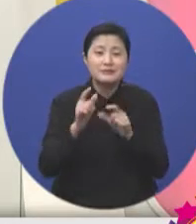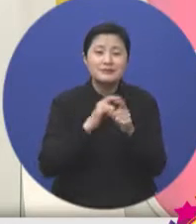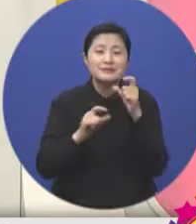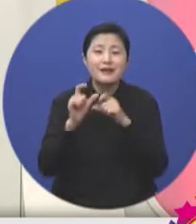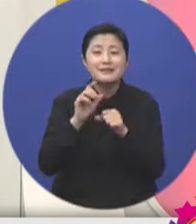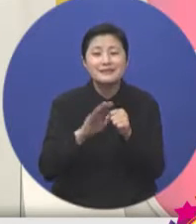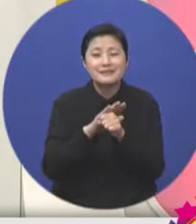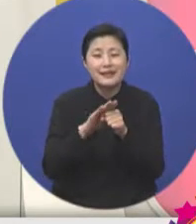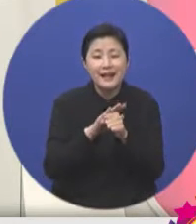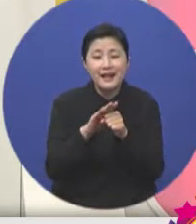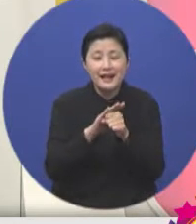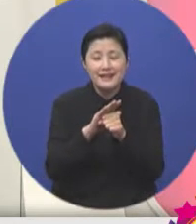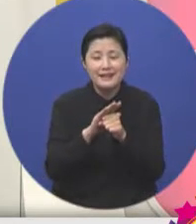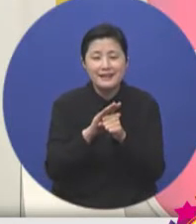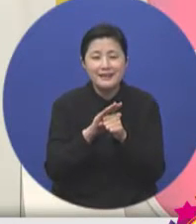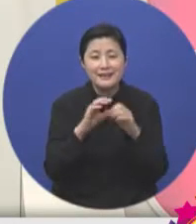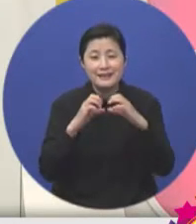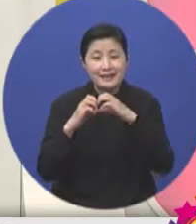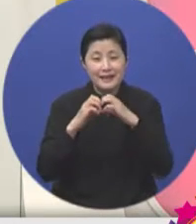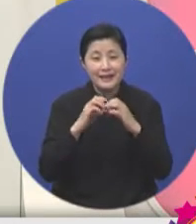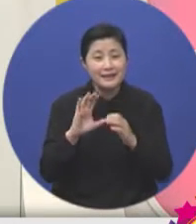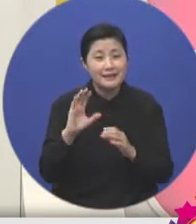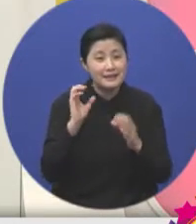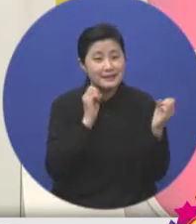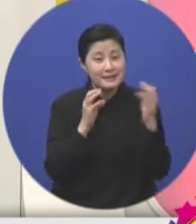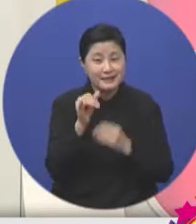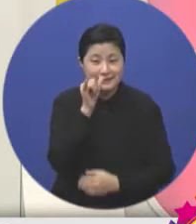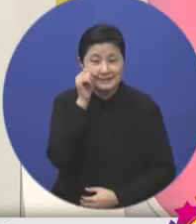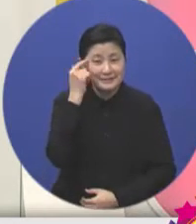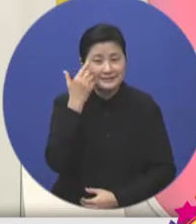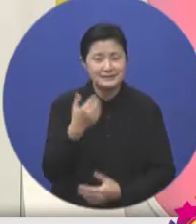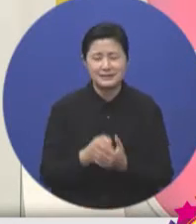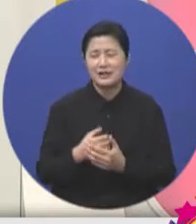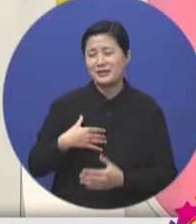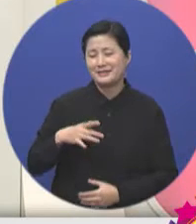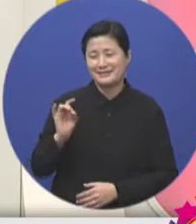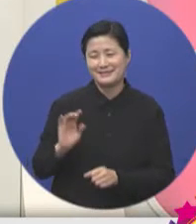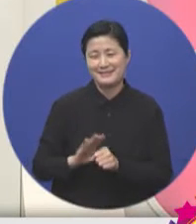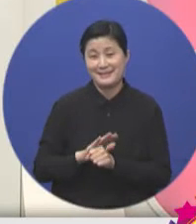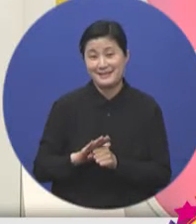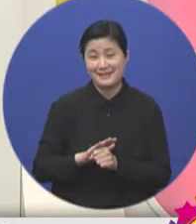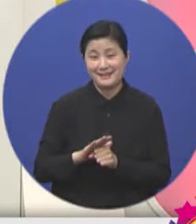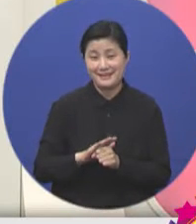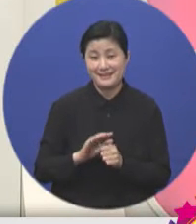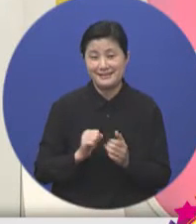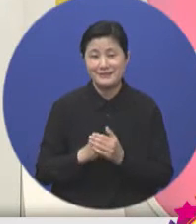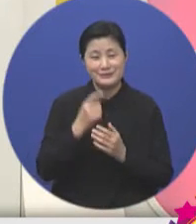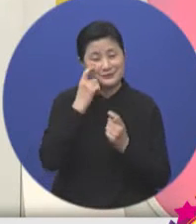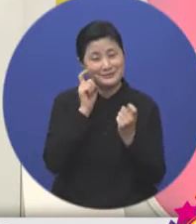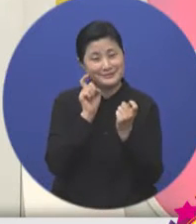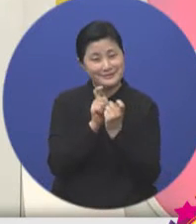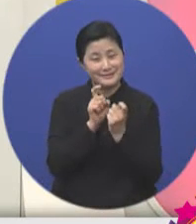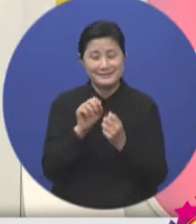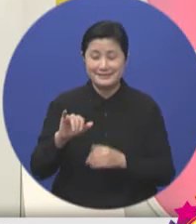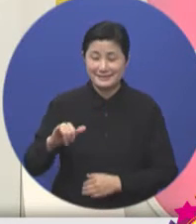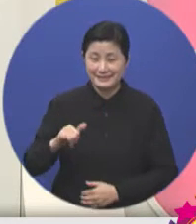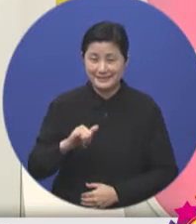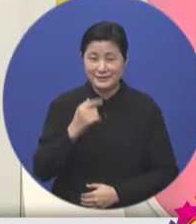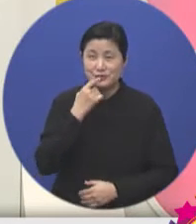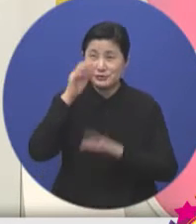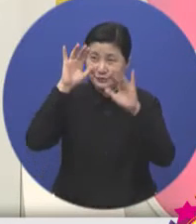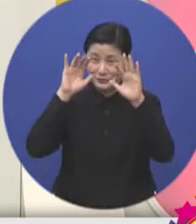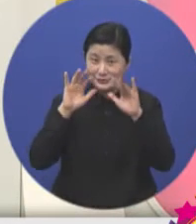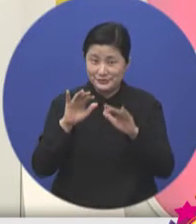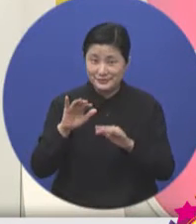사랑스러운 얘기, 좀 더 너블리한 건 없나요? 첫사랑 여인하고 뭐 눈 맞아가면서 이렇게 데이트하던